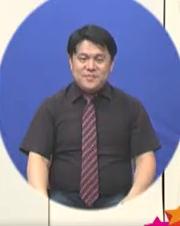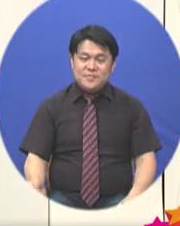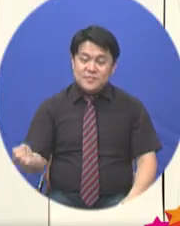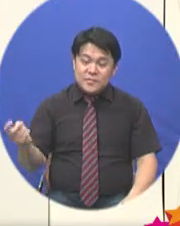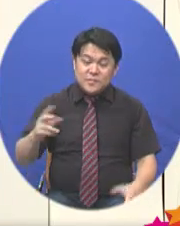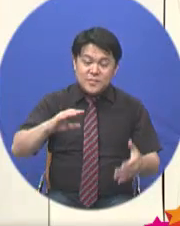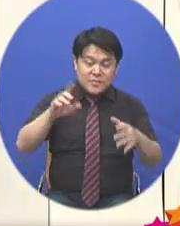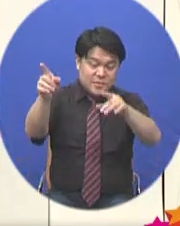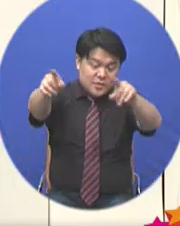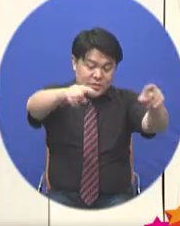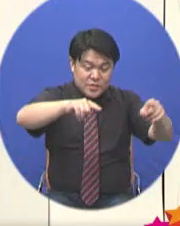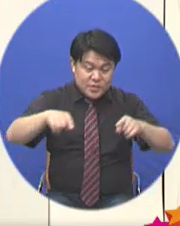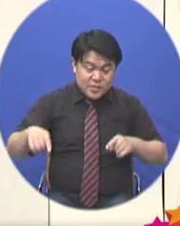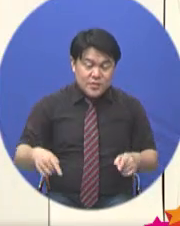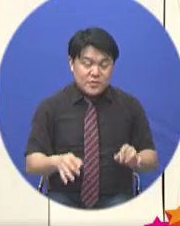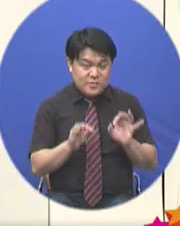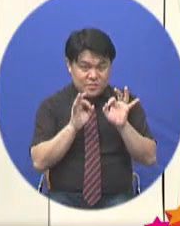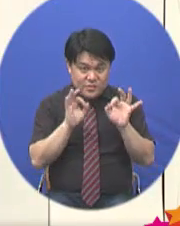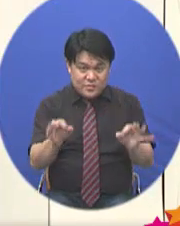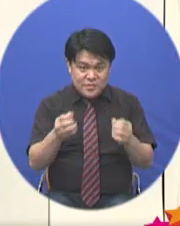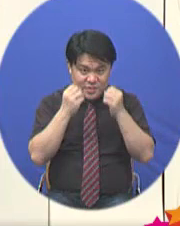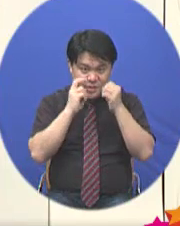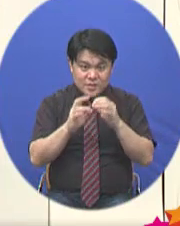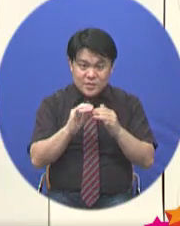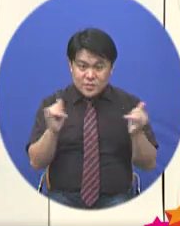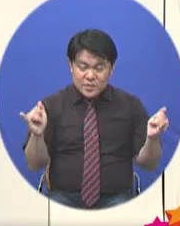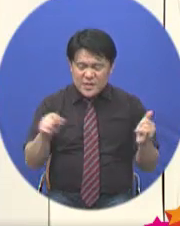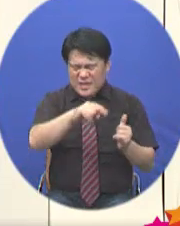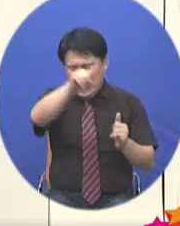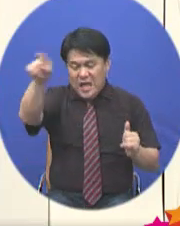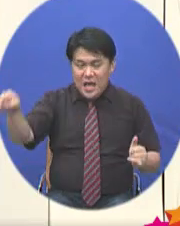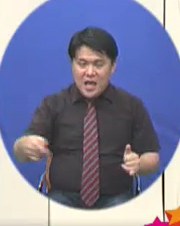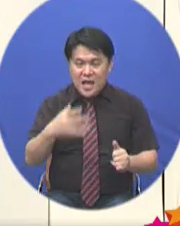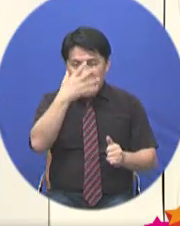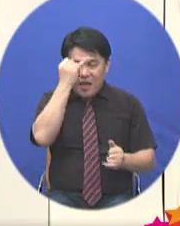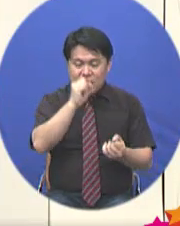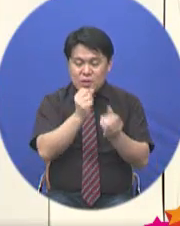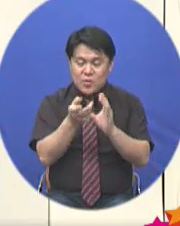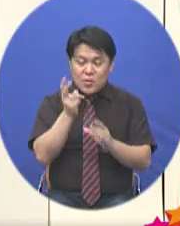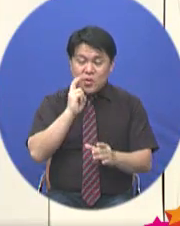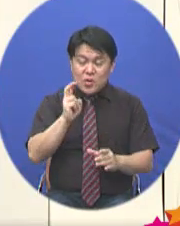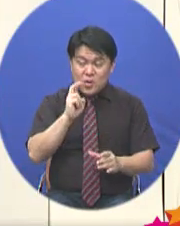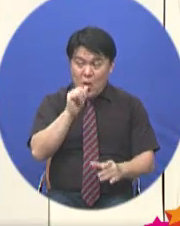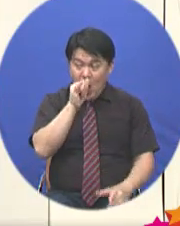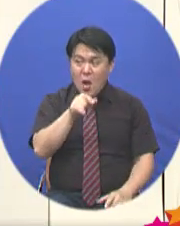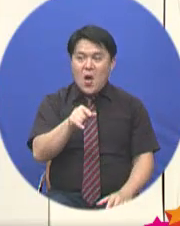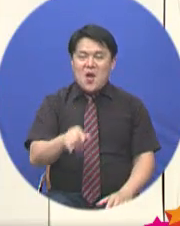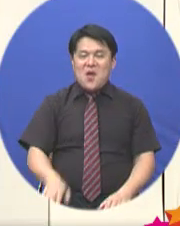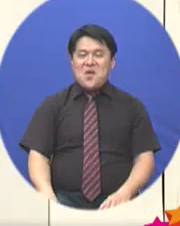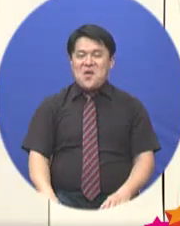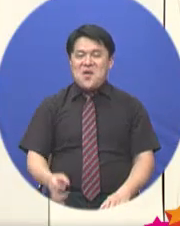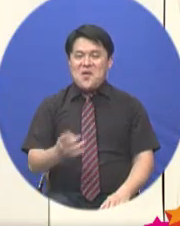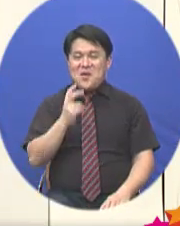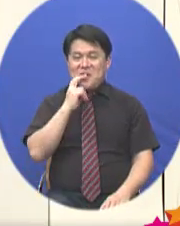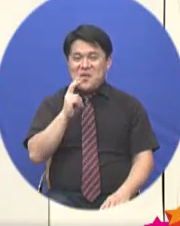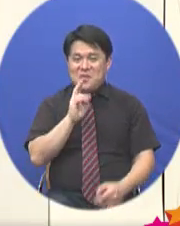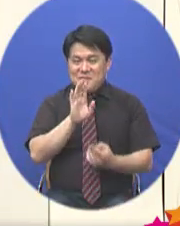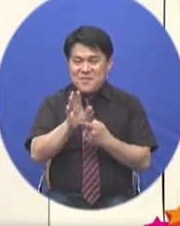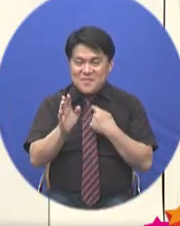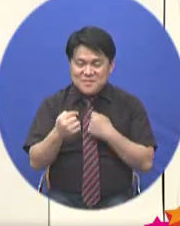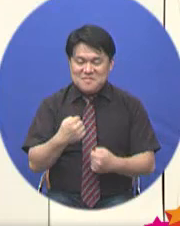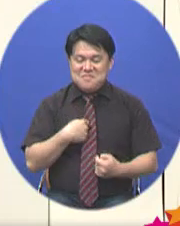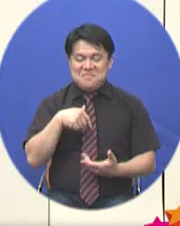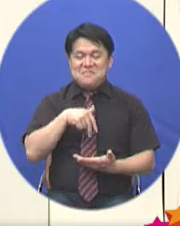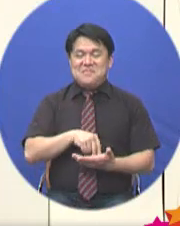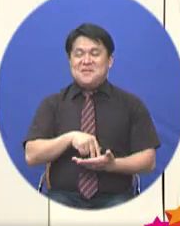말고도 전국적으로 이런 이 신인 가수들도 이 할미꽃 사연을 계속 불러줘서 네. 이 원곡자인 제가